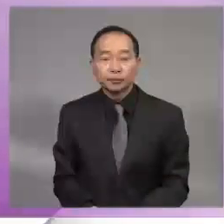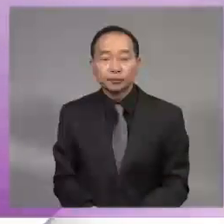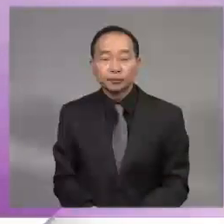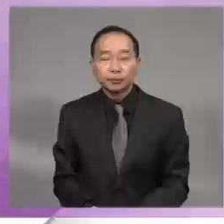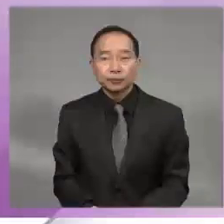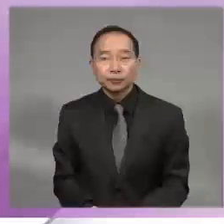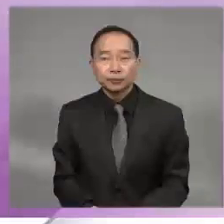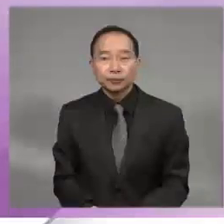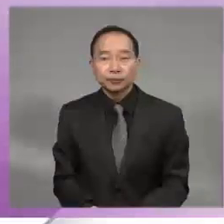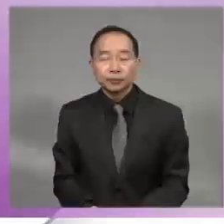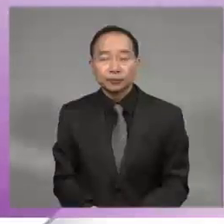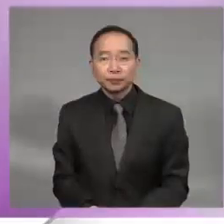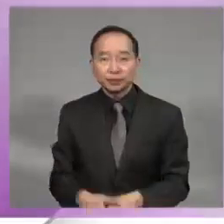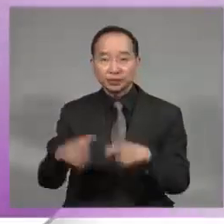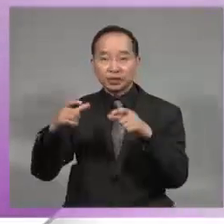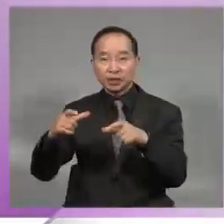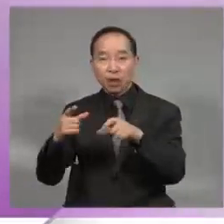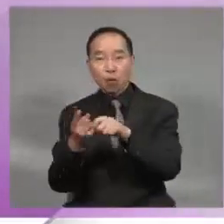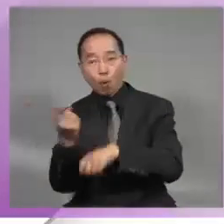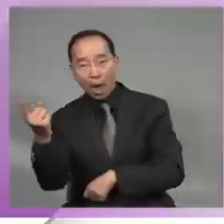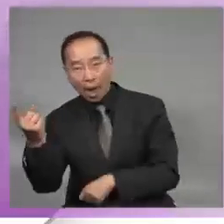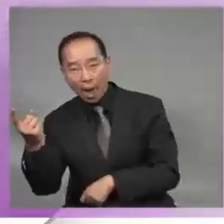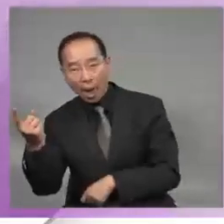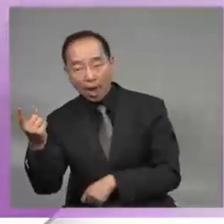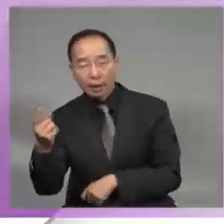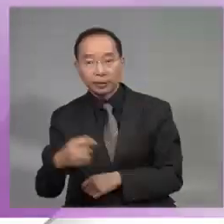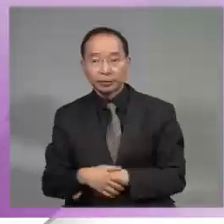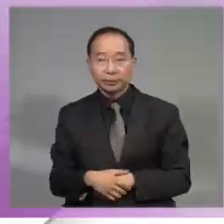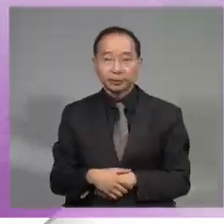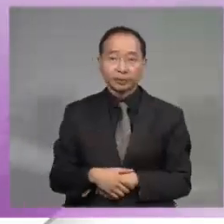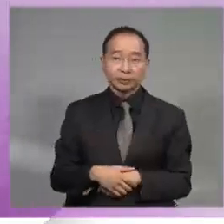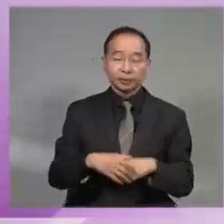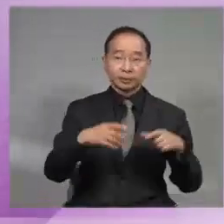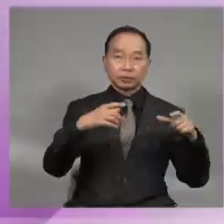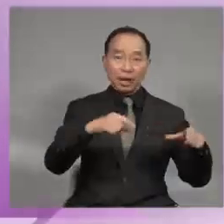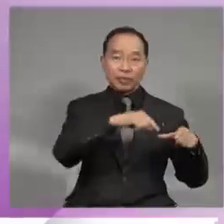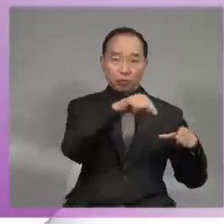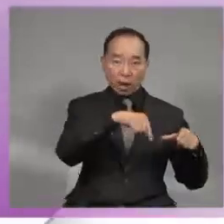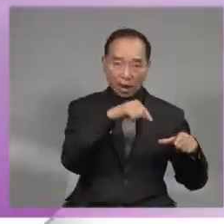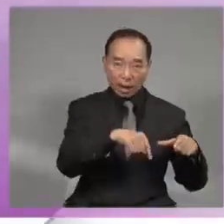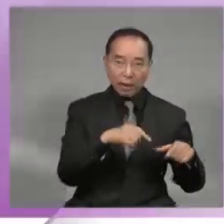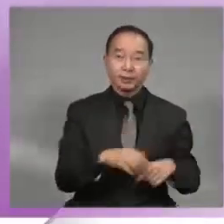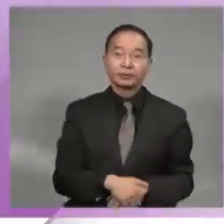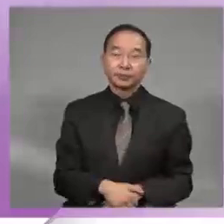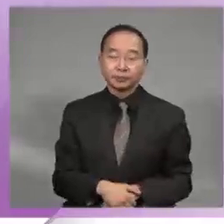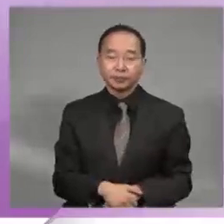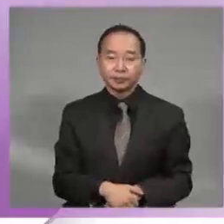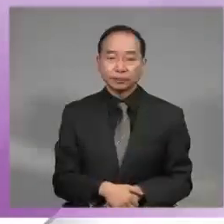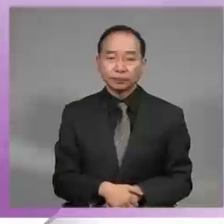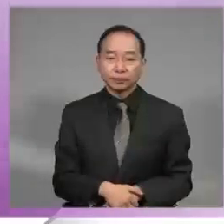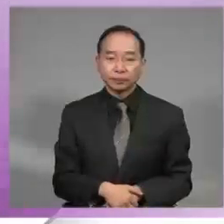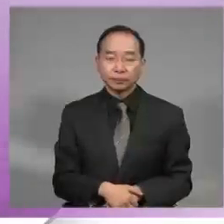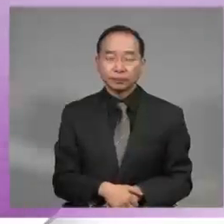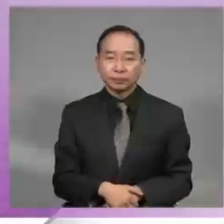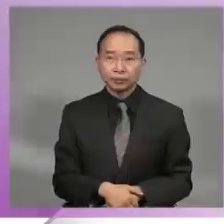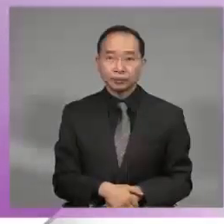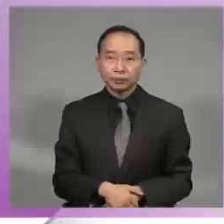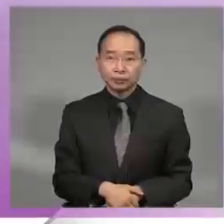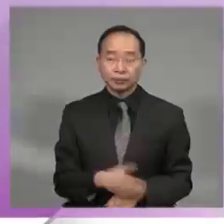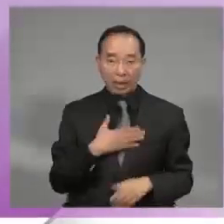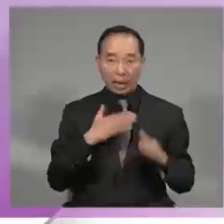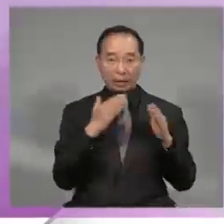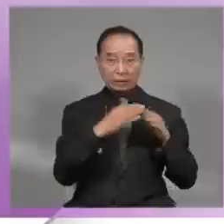자, 관외 그러니까 서울역에서 지금 분류하고 있는 관외 투표용지 예, 확인을 하고 있습니다.